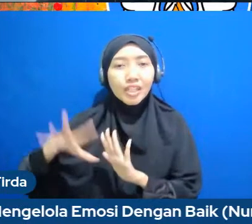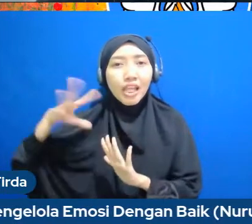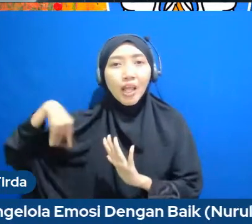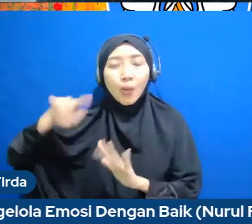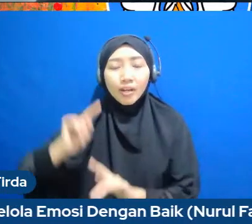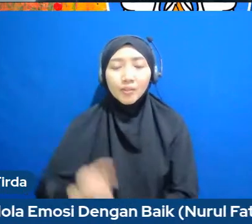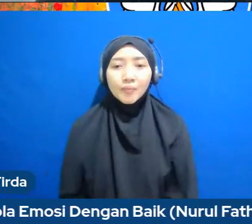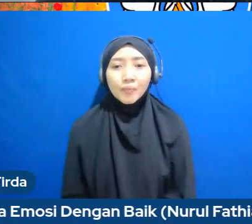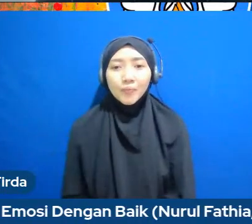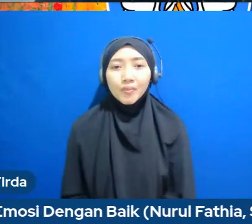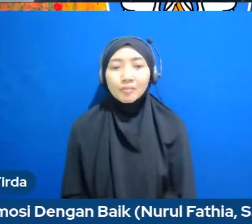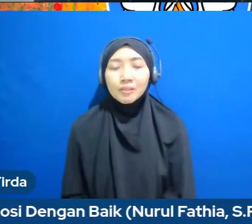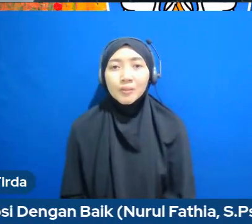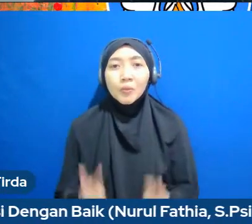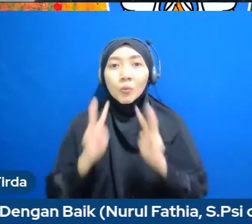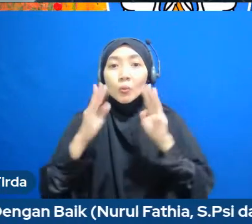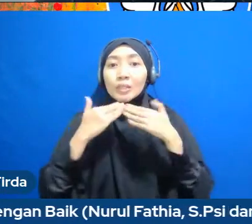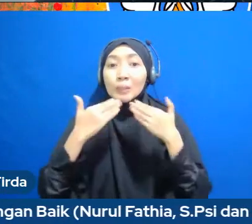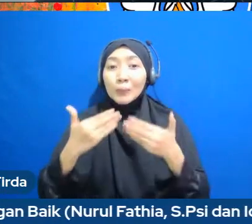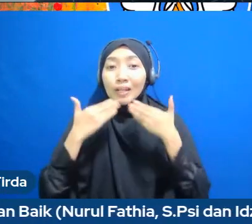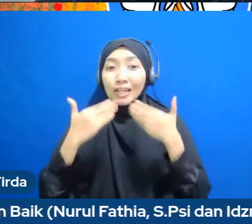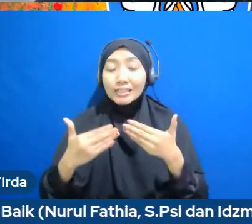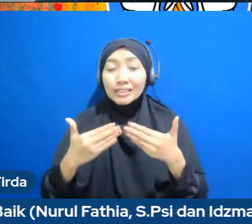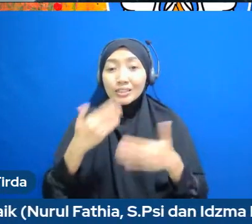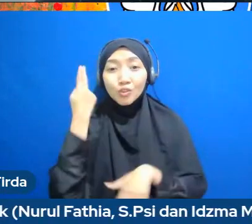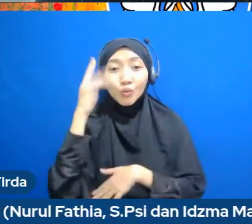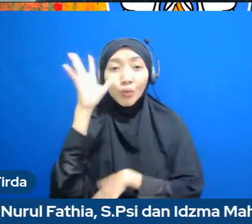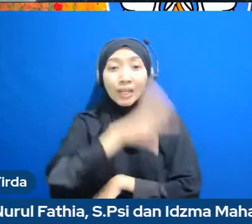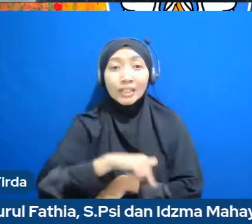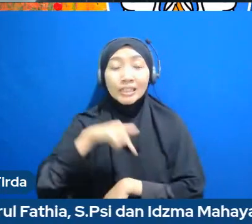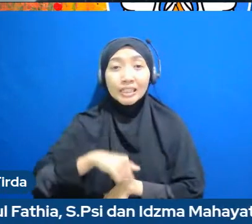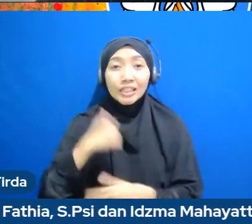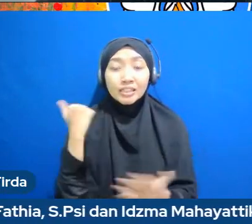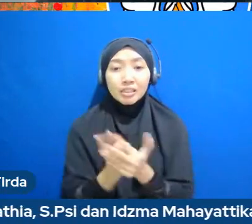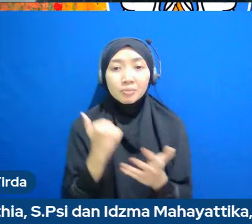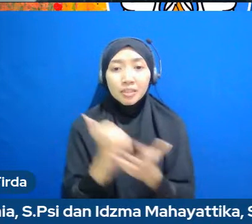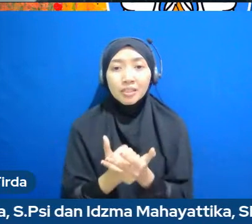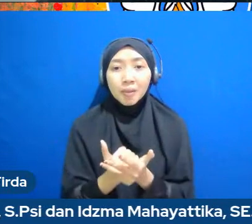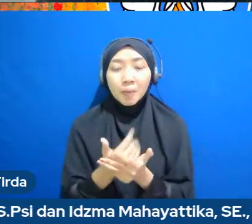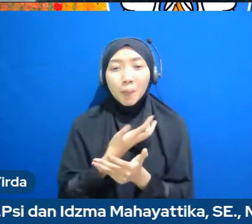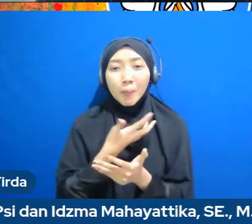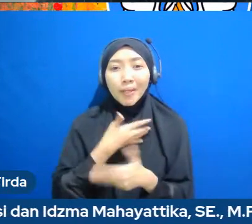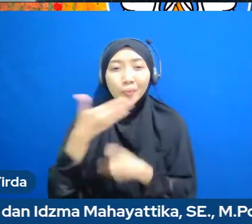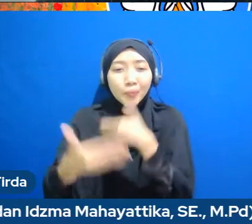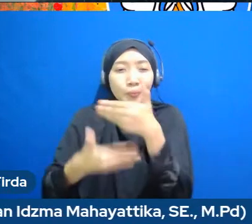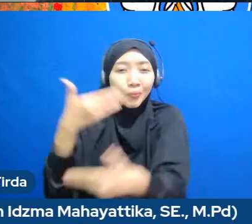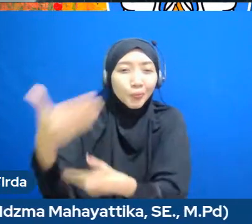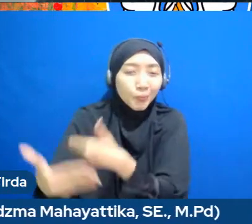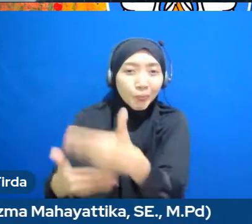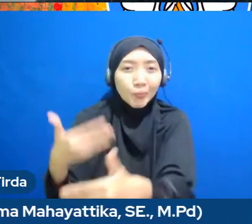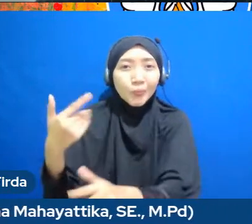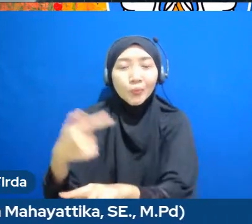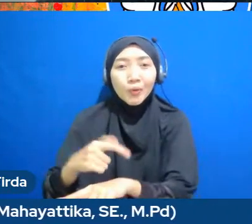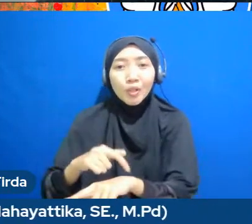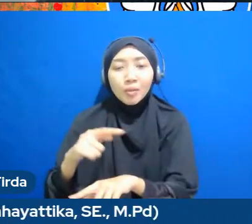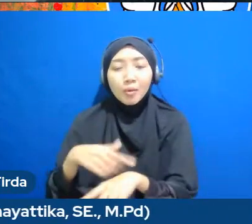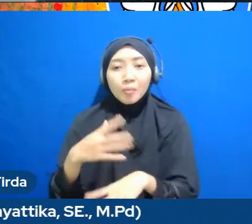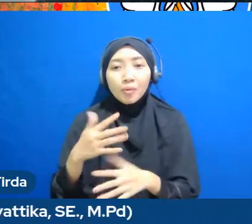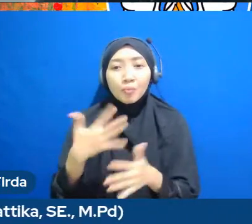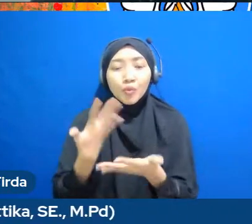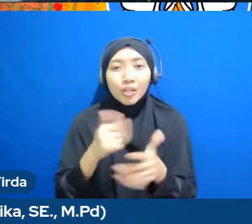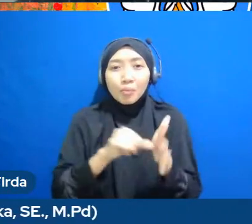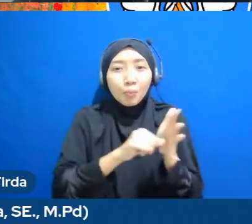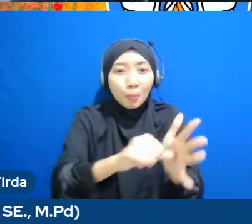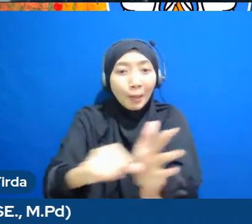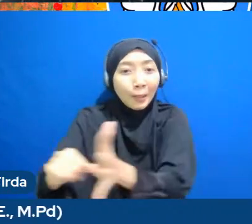Wah, terima kasih sekali. Terima kasih sekali untuk hari ini. Sebenarnya ingin berlama-lama karena ingin sekali membantu para